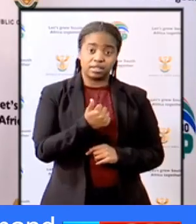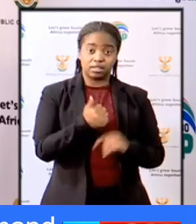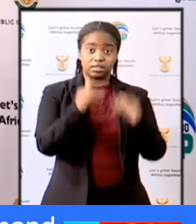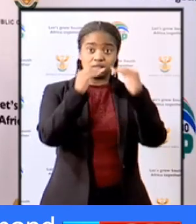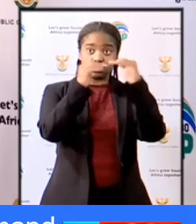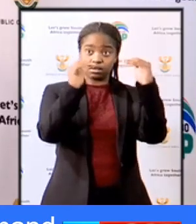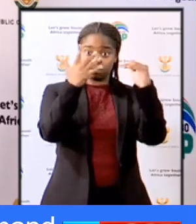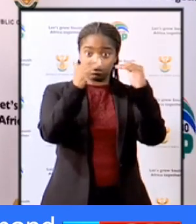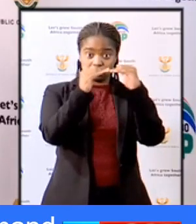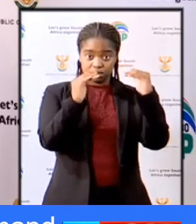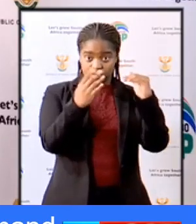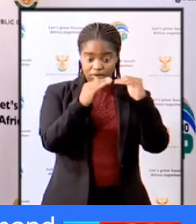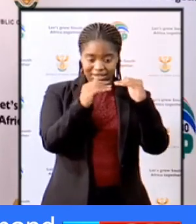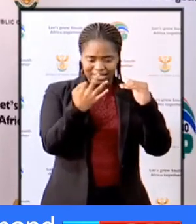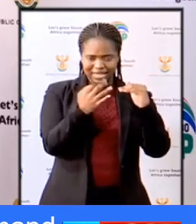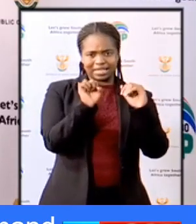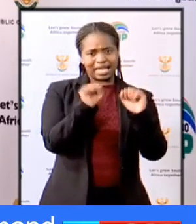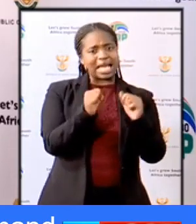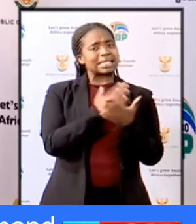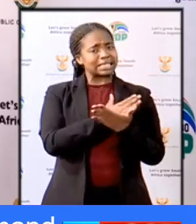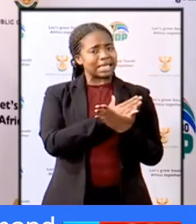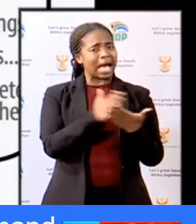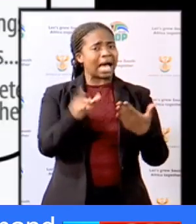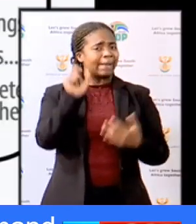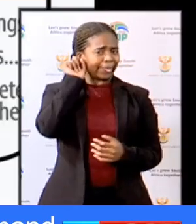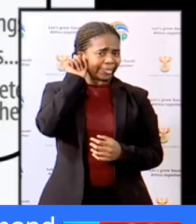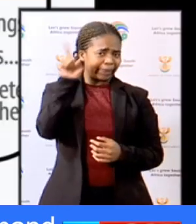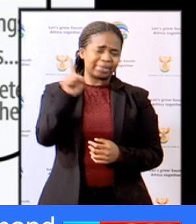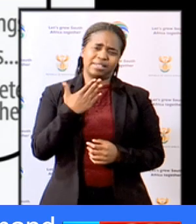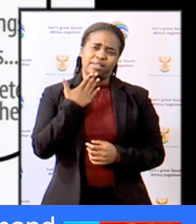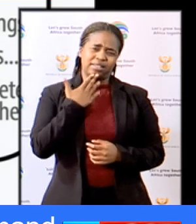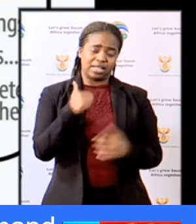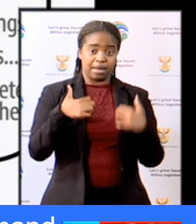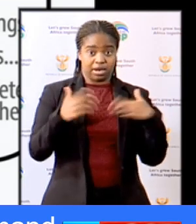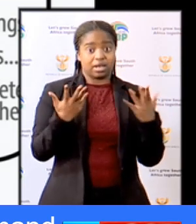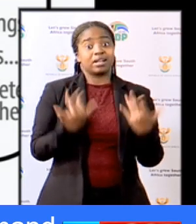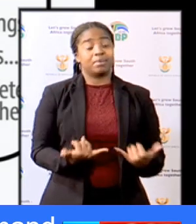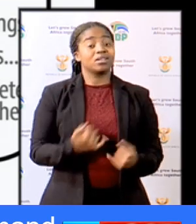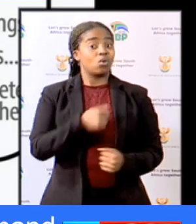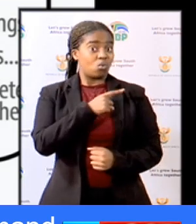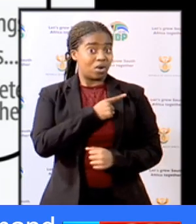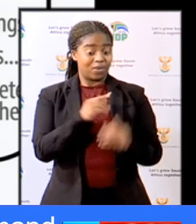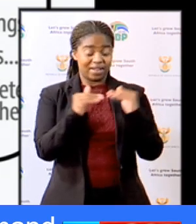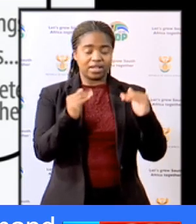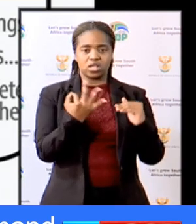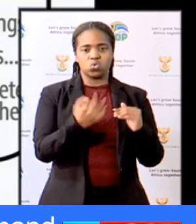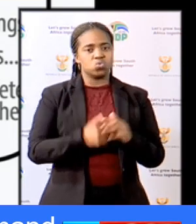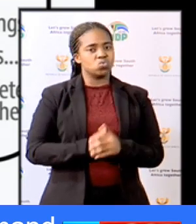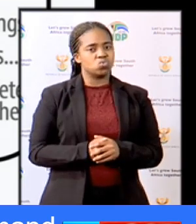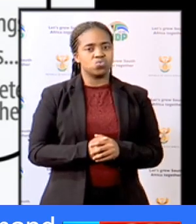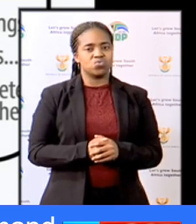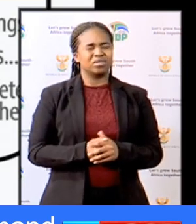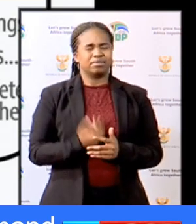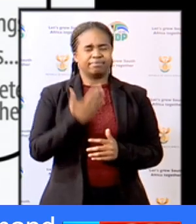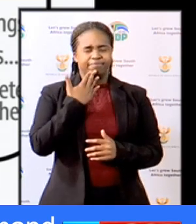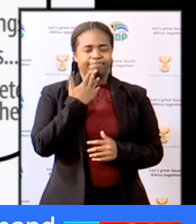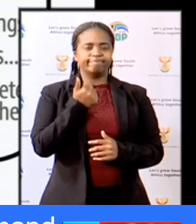nenza nakade bengenzi baqale benze ngoba manje njengoba sekuvuliwe